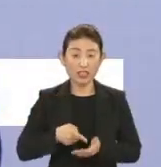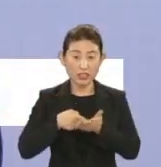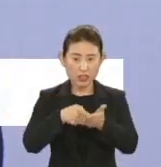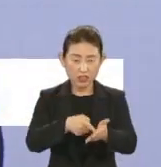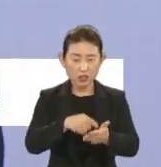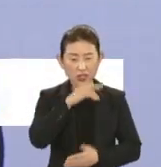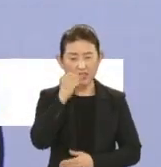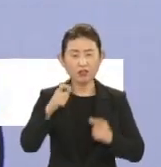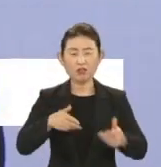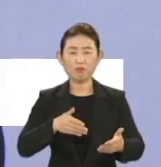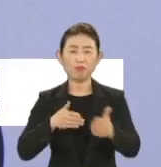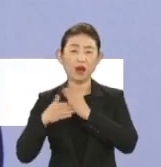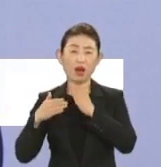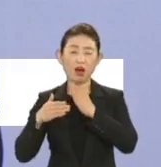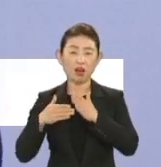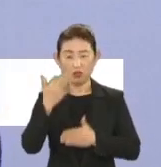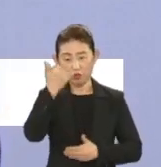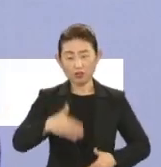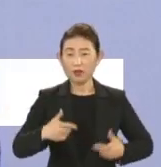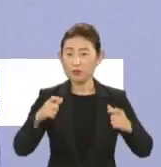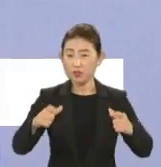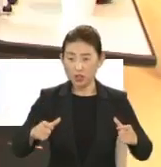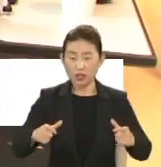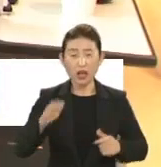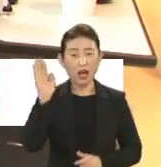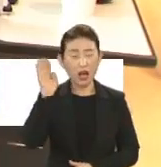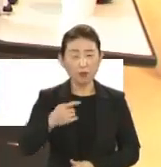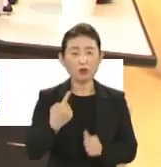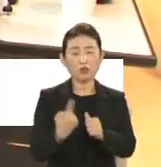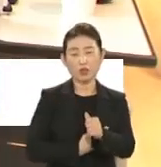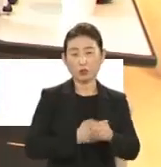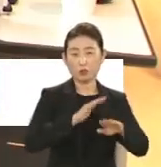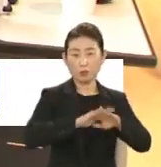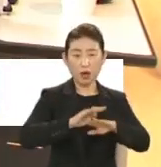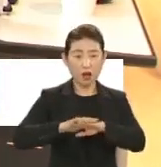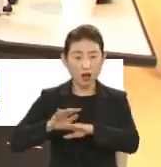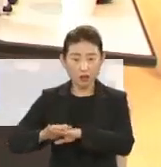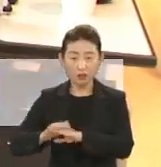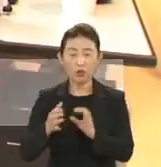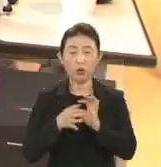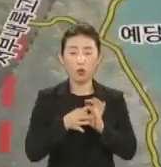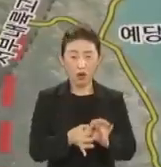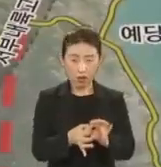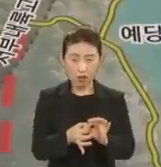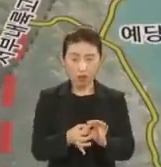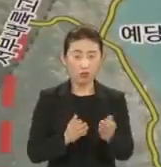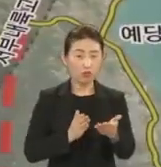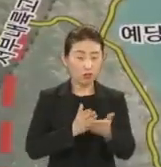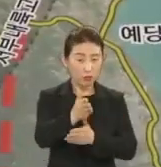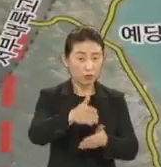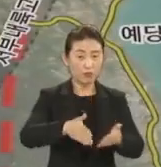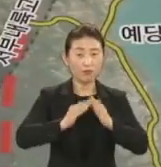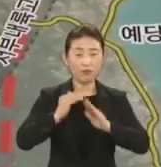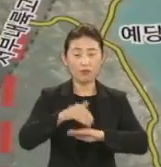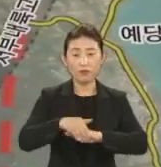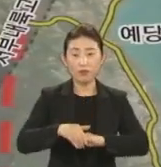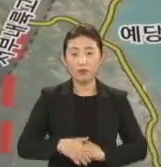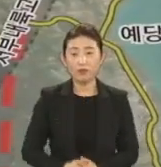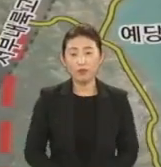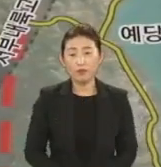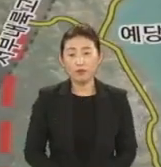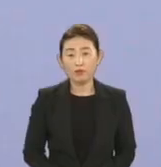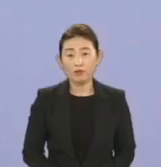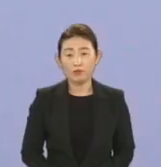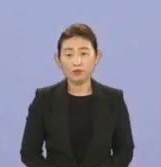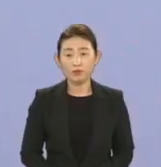예산군에 대해서는 충청남도 차원에서 스마트팜과 그린바이오 등에 특화된 첨단 농업 클러스터를 조성하기로 했습니다.